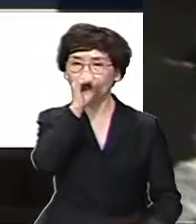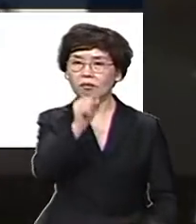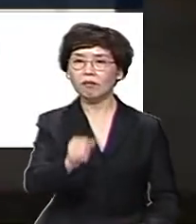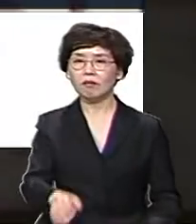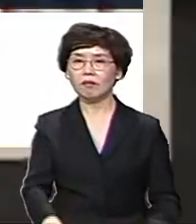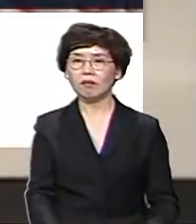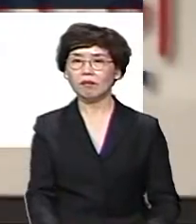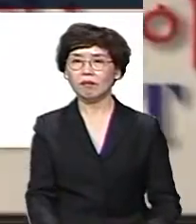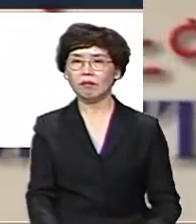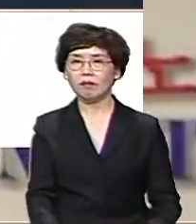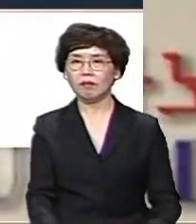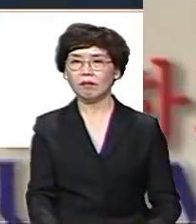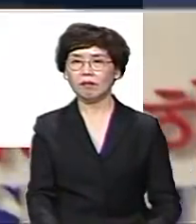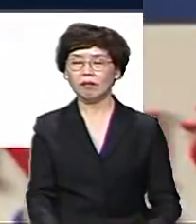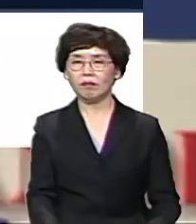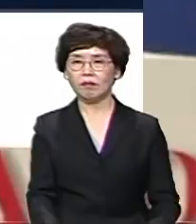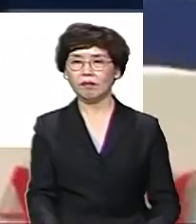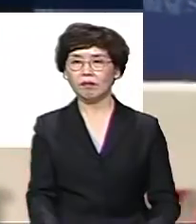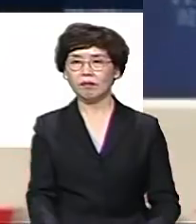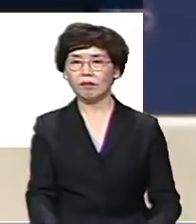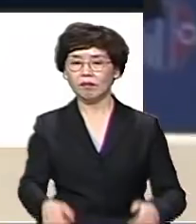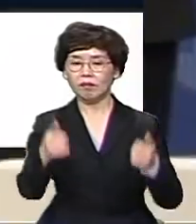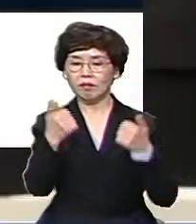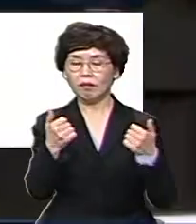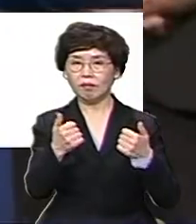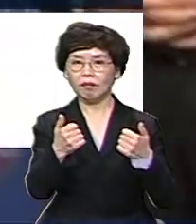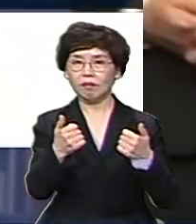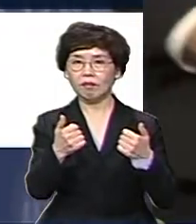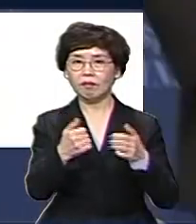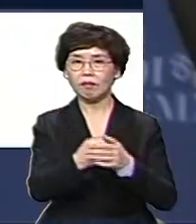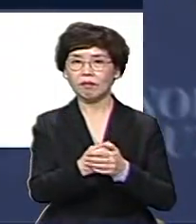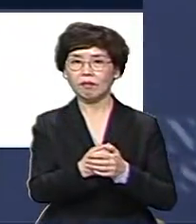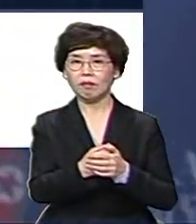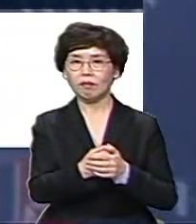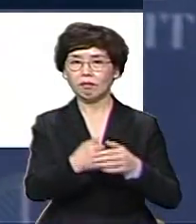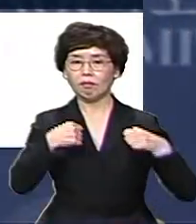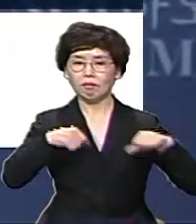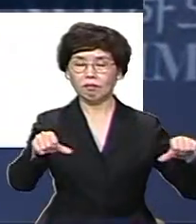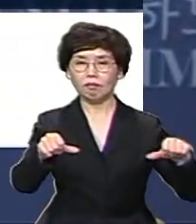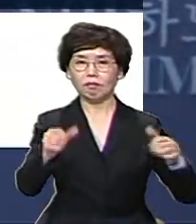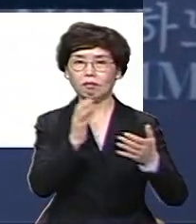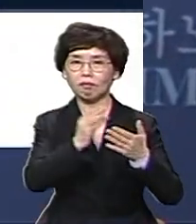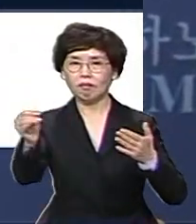회담장을 나오셨을 때 그 분위기가 어땠습니까? 아주 좋았습니다. 좋은 분위기였습니다.